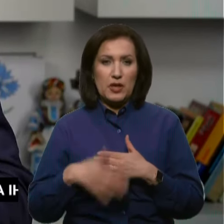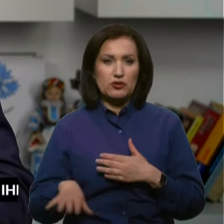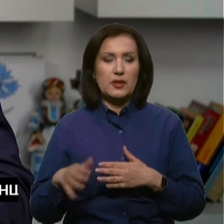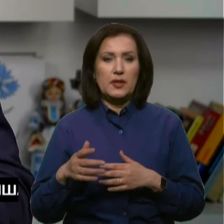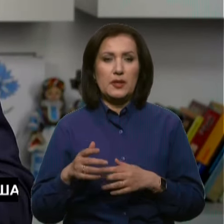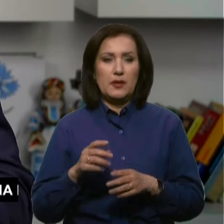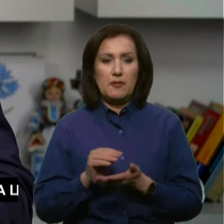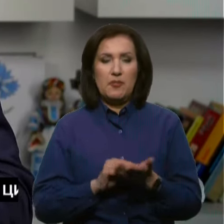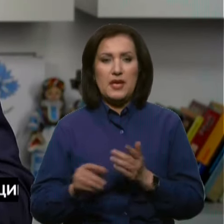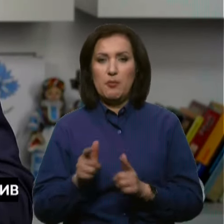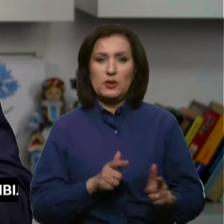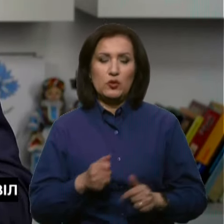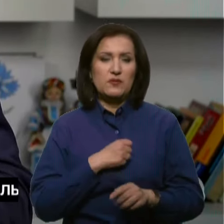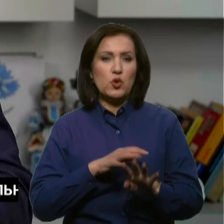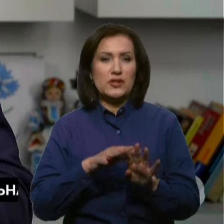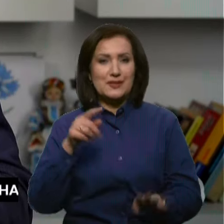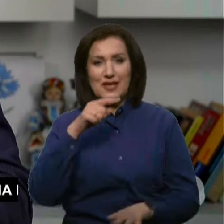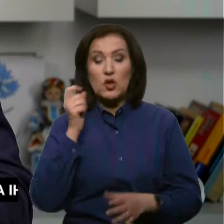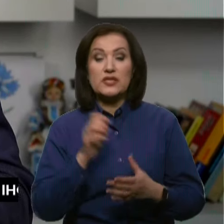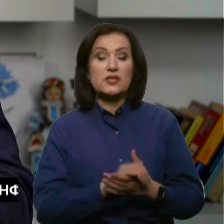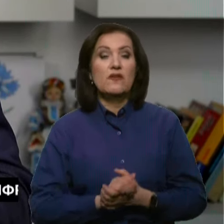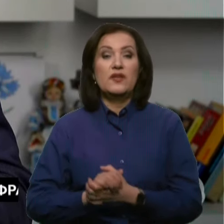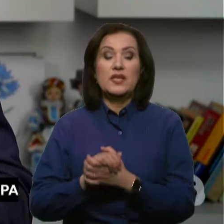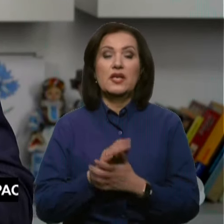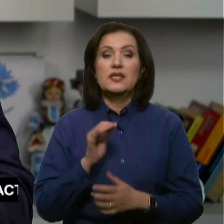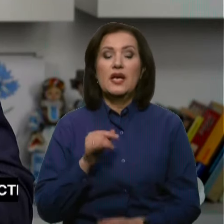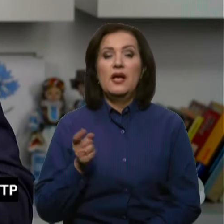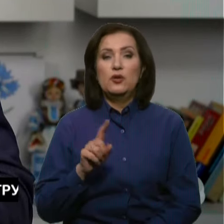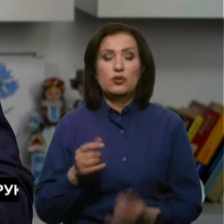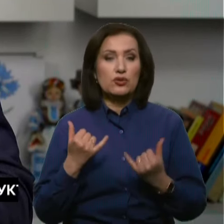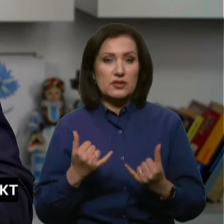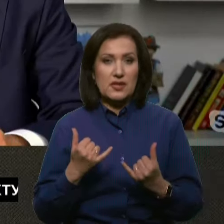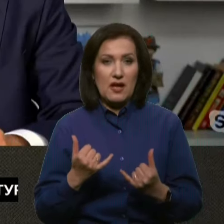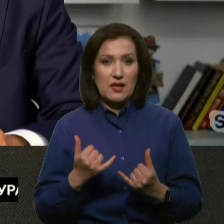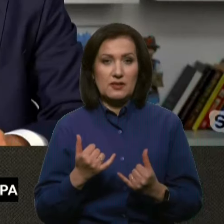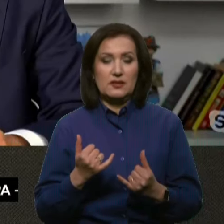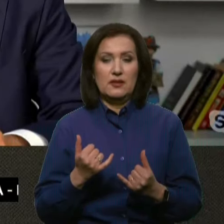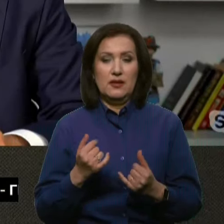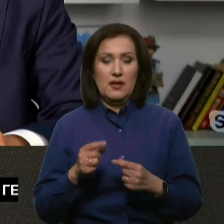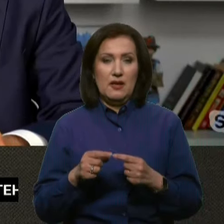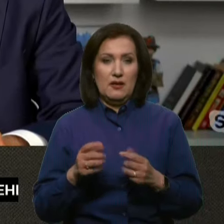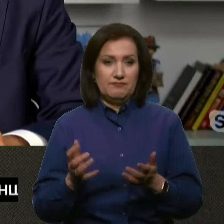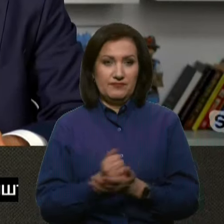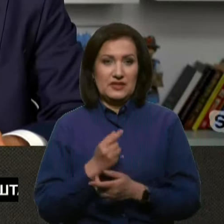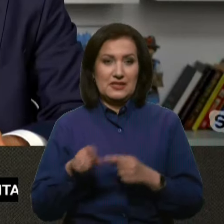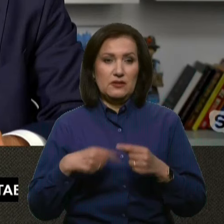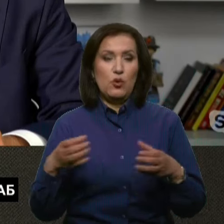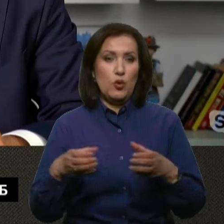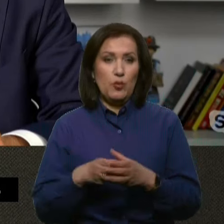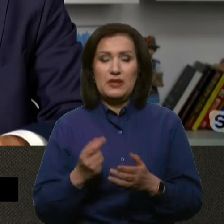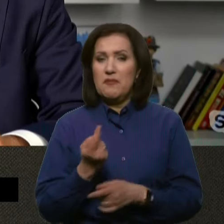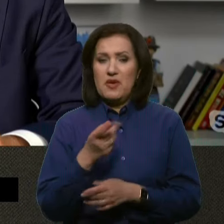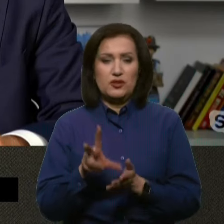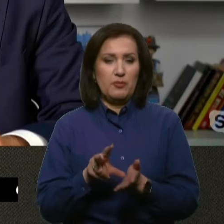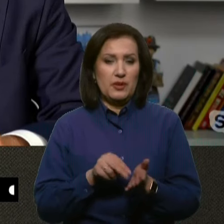переподрыхтовку во узброенных силах Российской Федерации. И то, что зараз накировалась черговая группа, это не